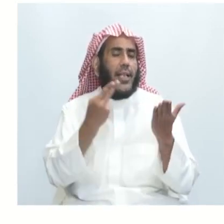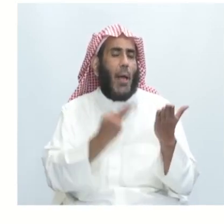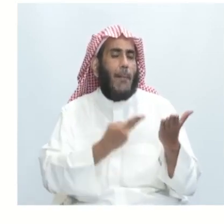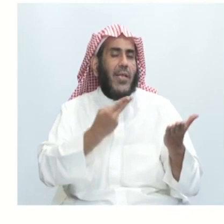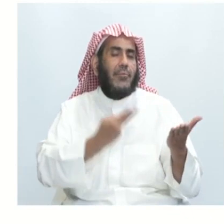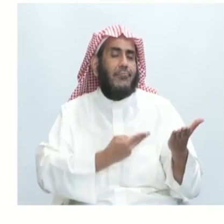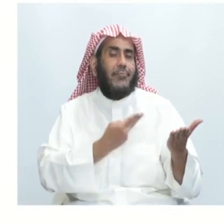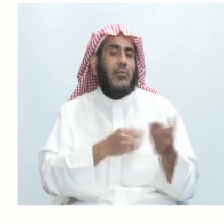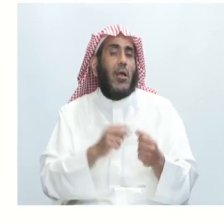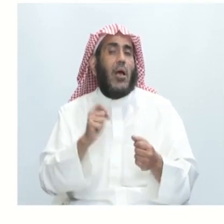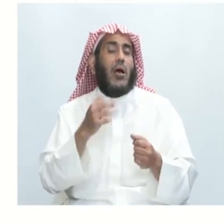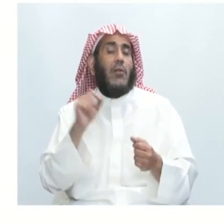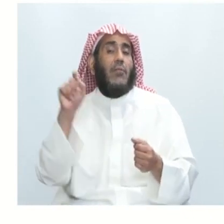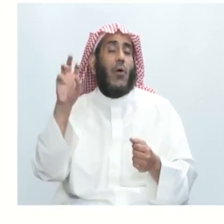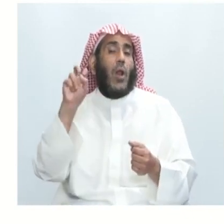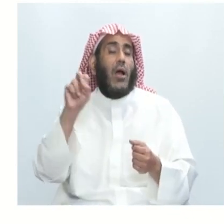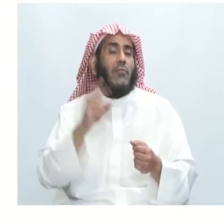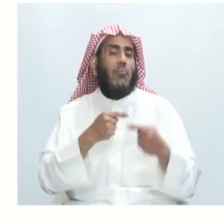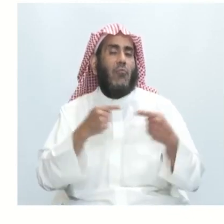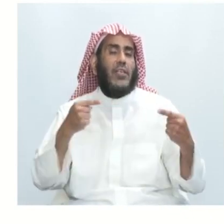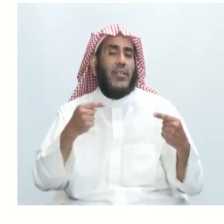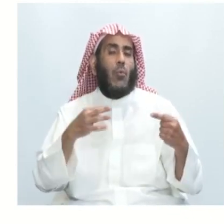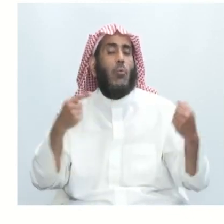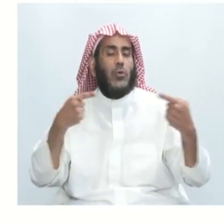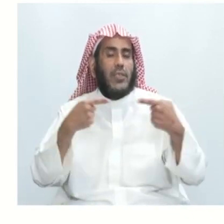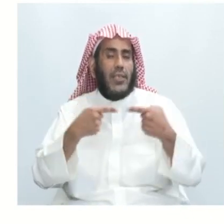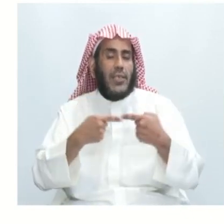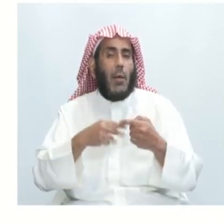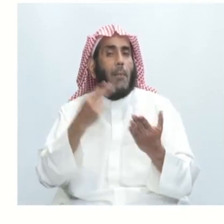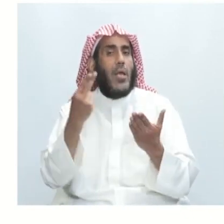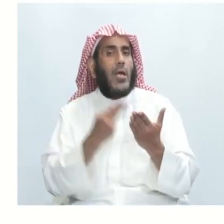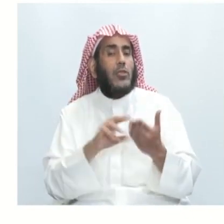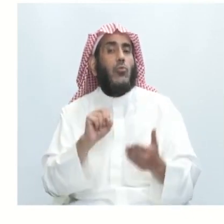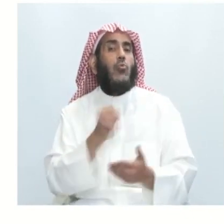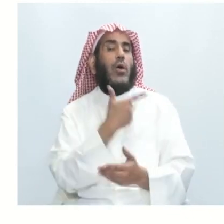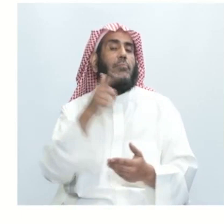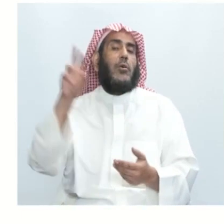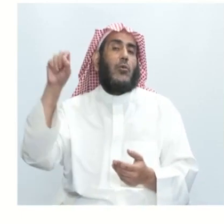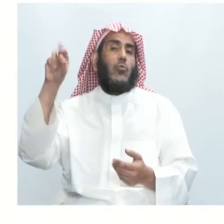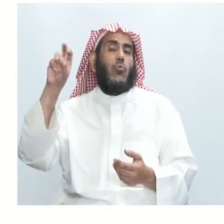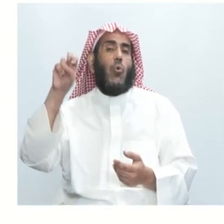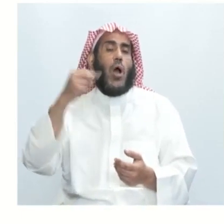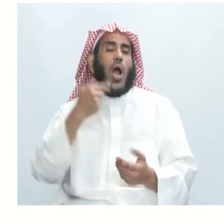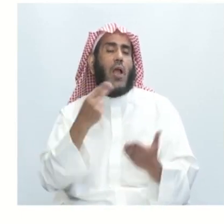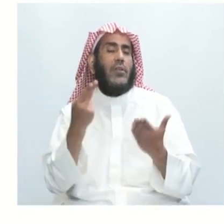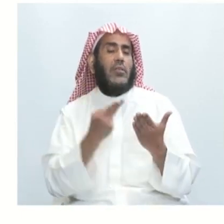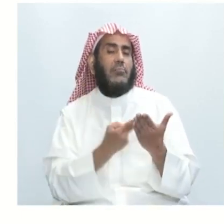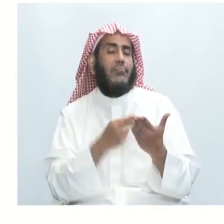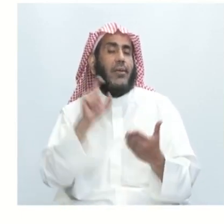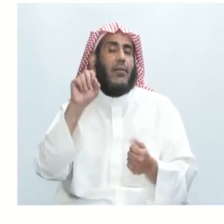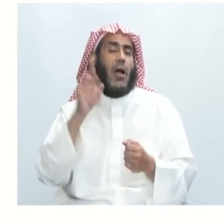الكتابي رسم حرفي الفاء والقاف منفردين ومتصلين بخط الرقعه بخط الرقعه كيف ترسم حرف